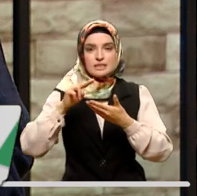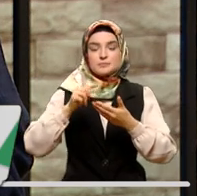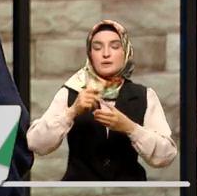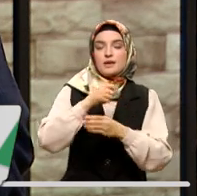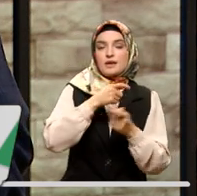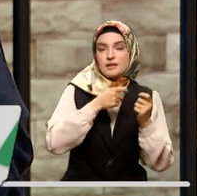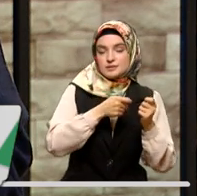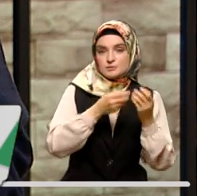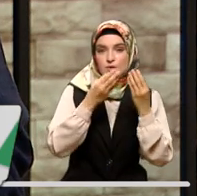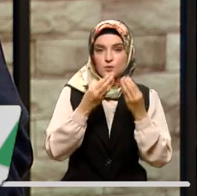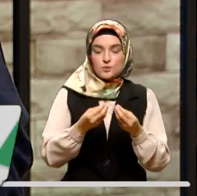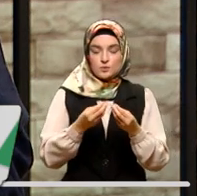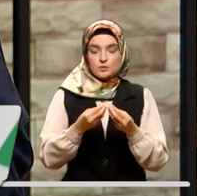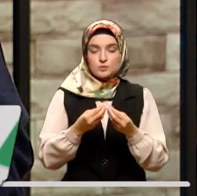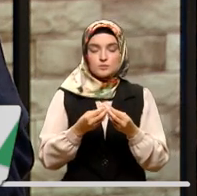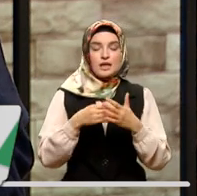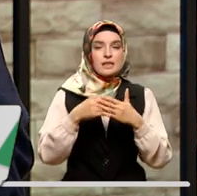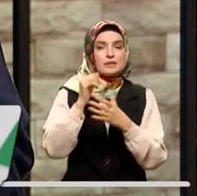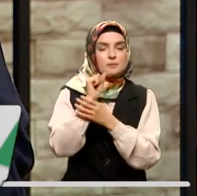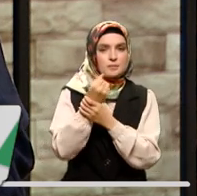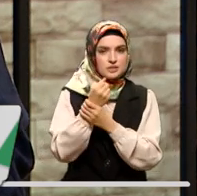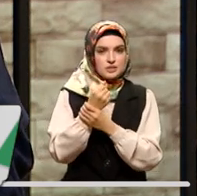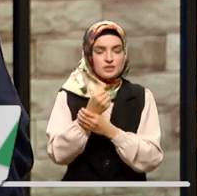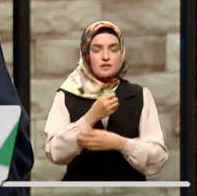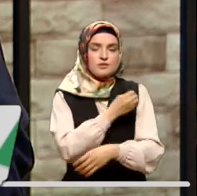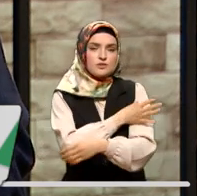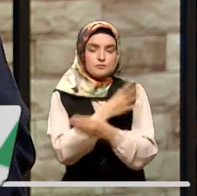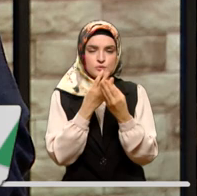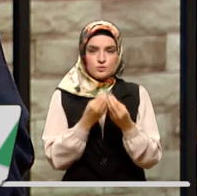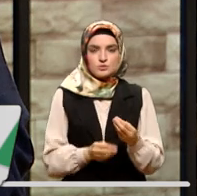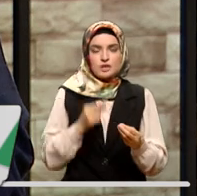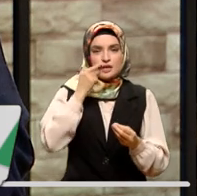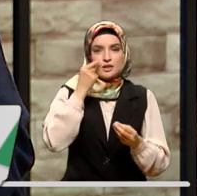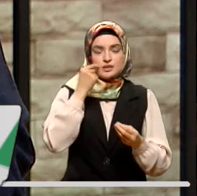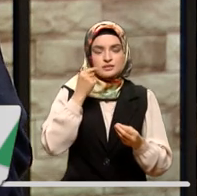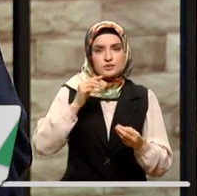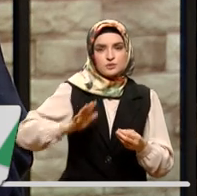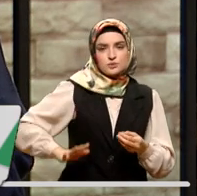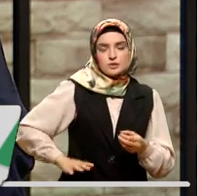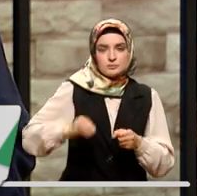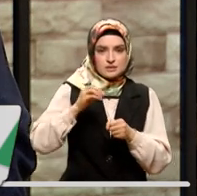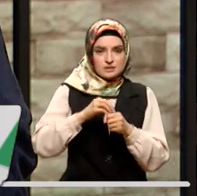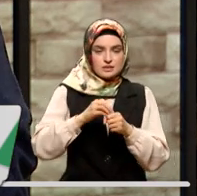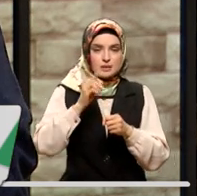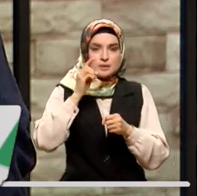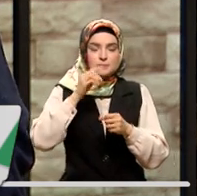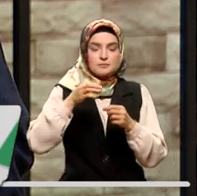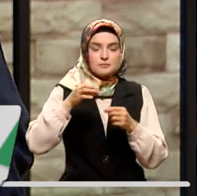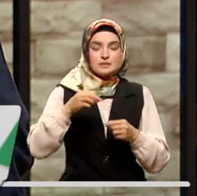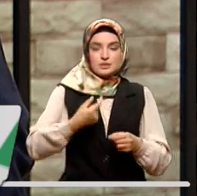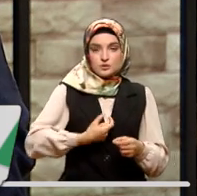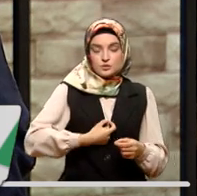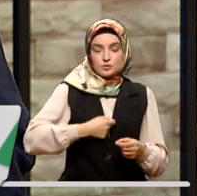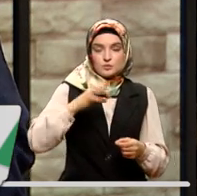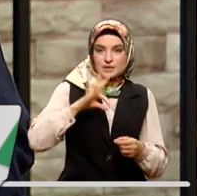eğitimler olacak. El becerileri atölyesi, özellikle erkek çocuklarımıza da işte bir düğme dikebilmeyi, kız çocuklarımızla